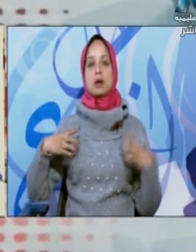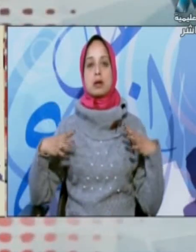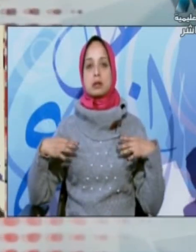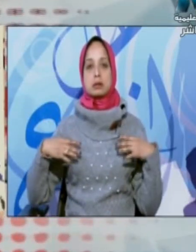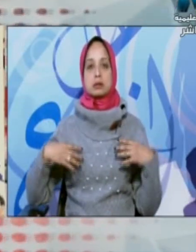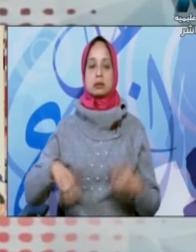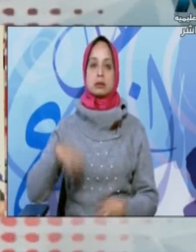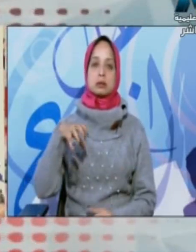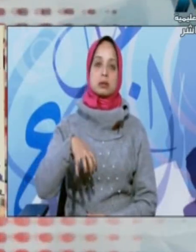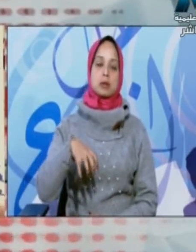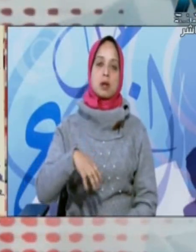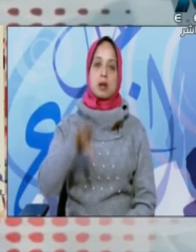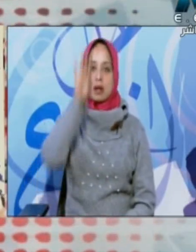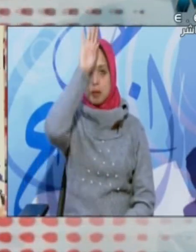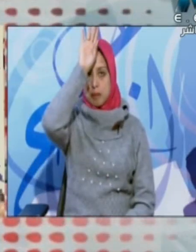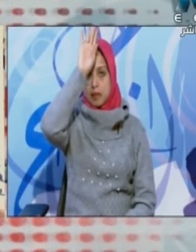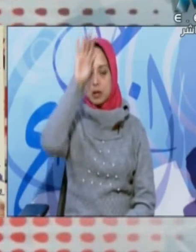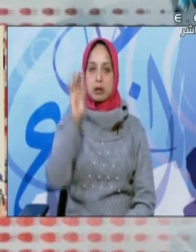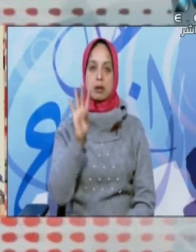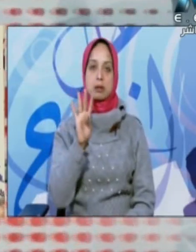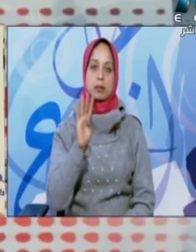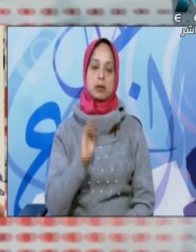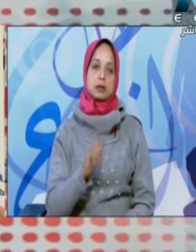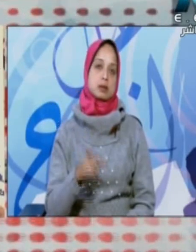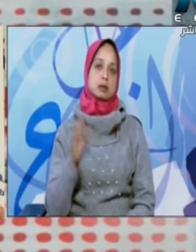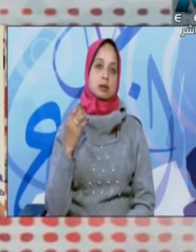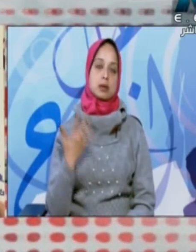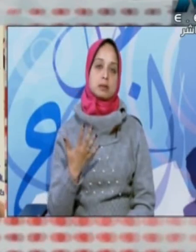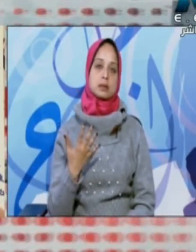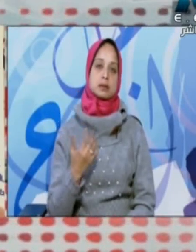الملكي. أربعة وخمسة،